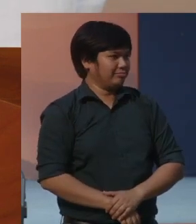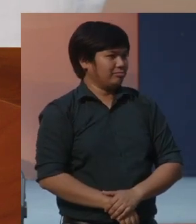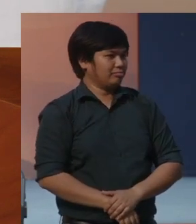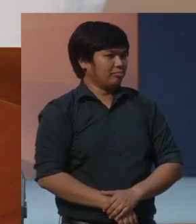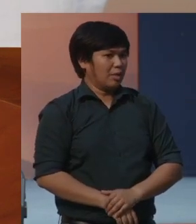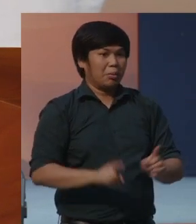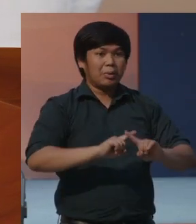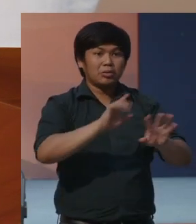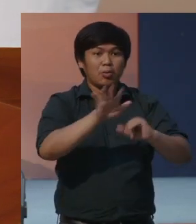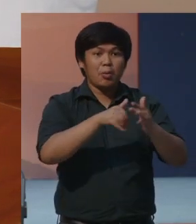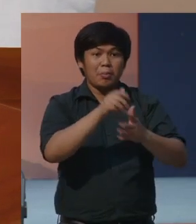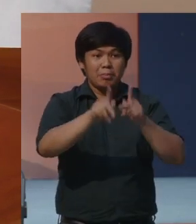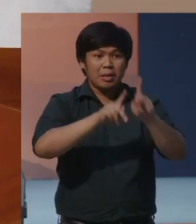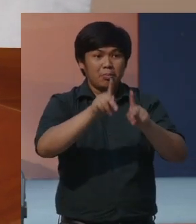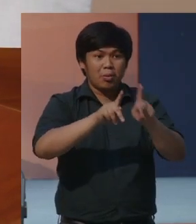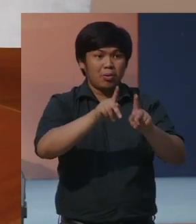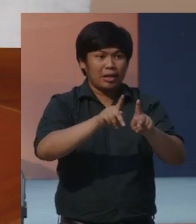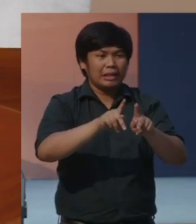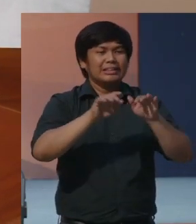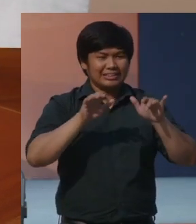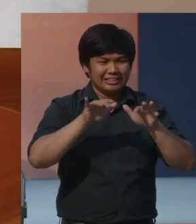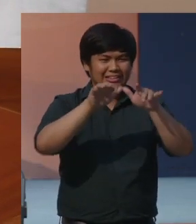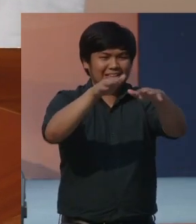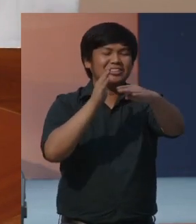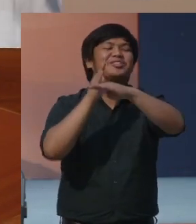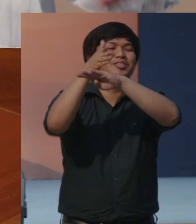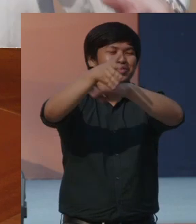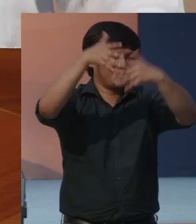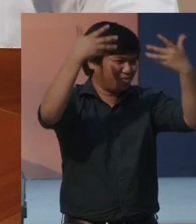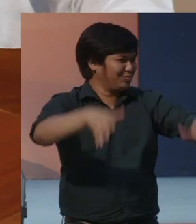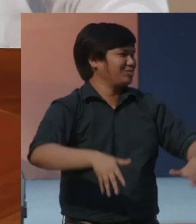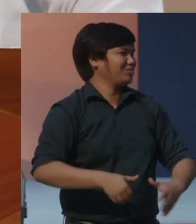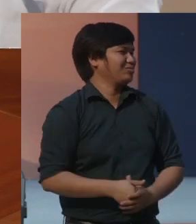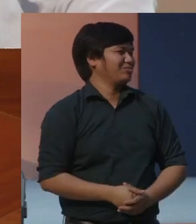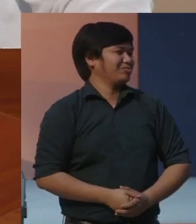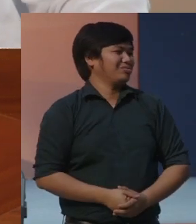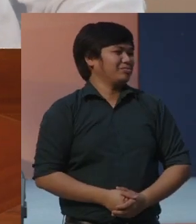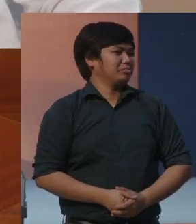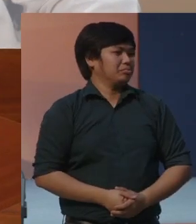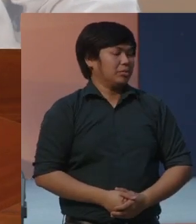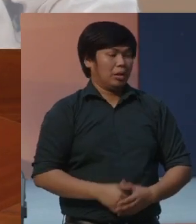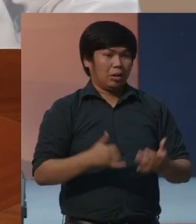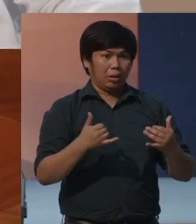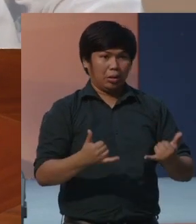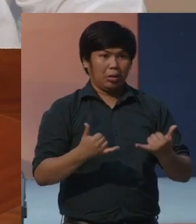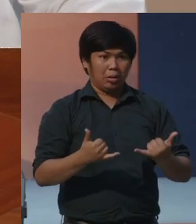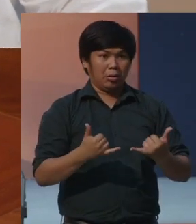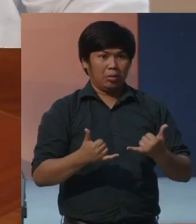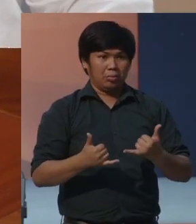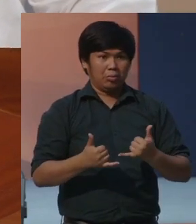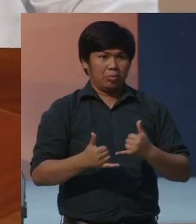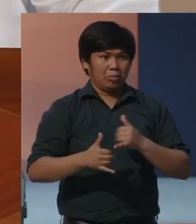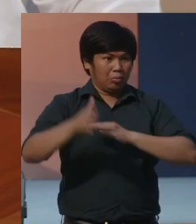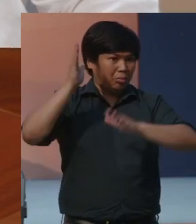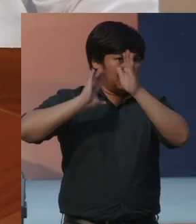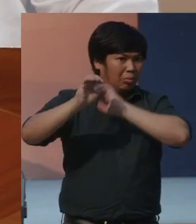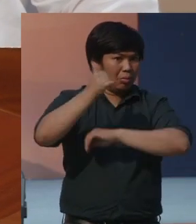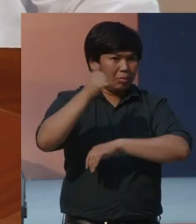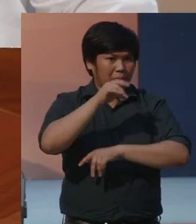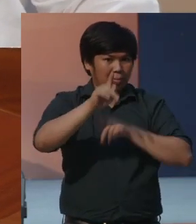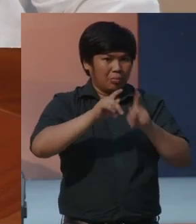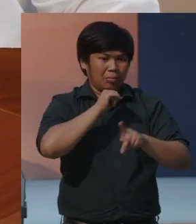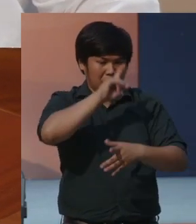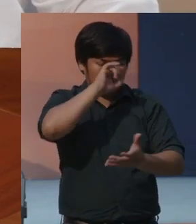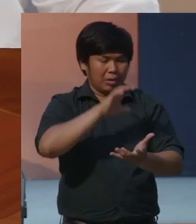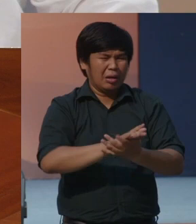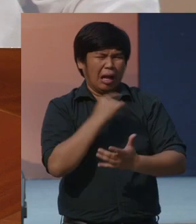its banks as before. So hindi pwedeng landslide, katulad ng teorya ng mga hindi naniniwala.